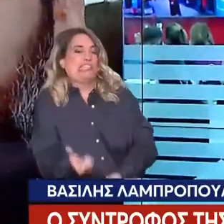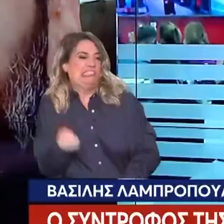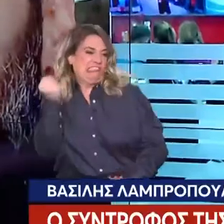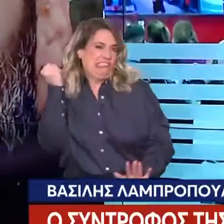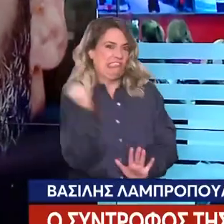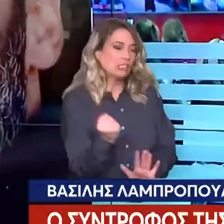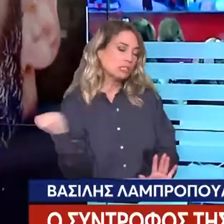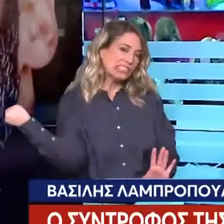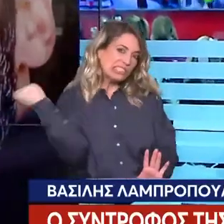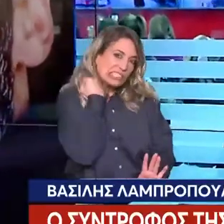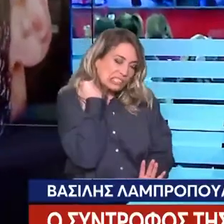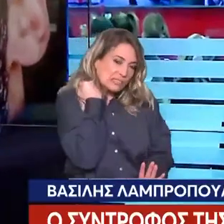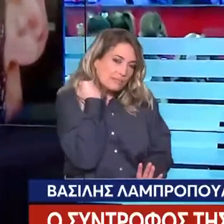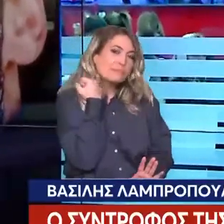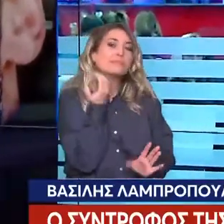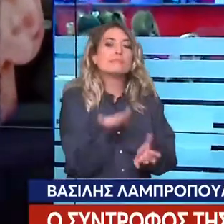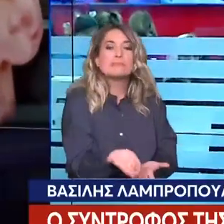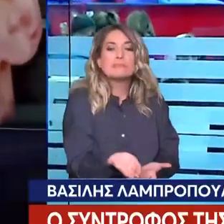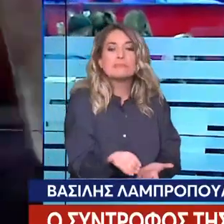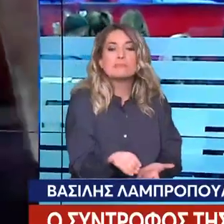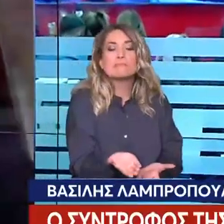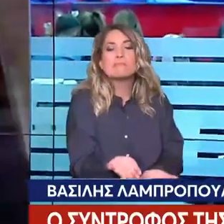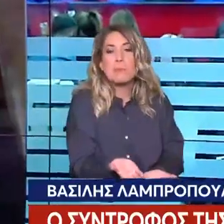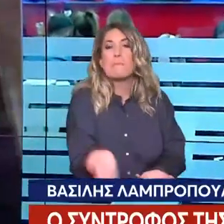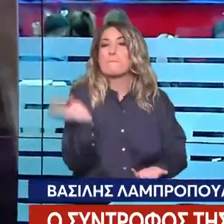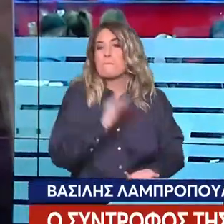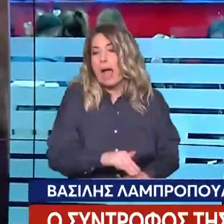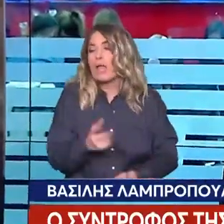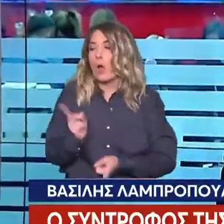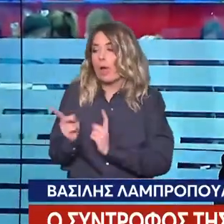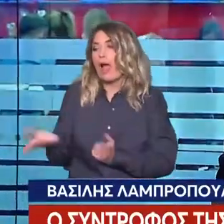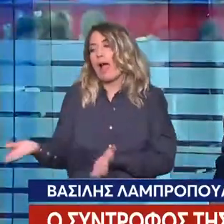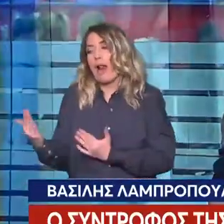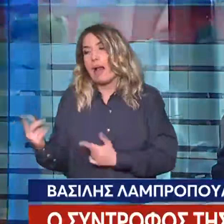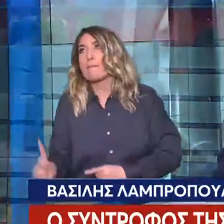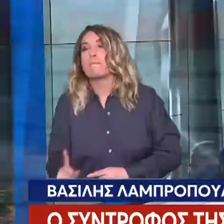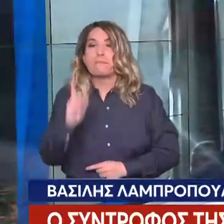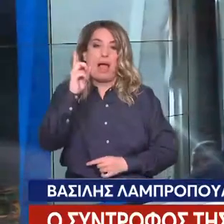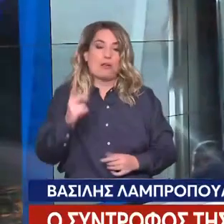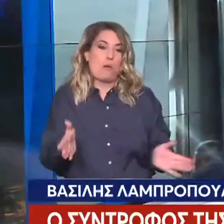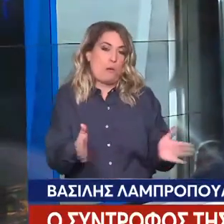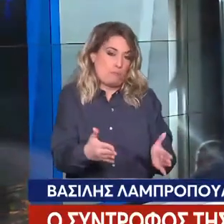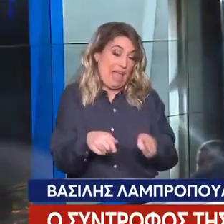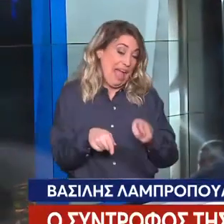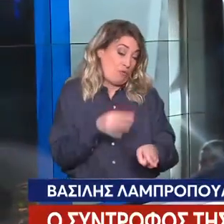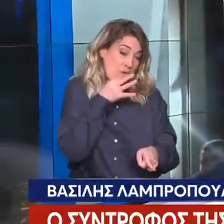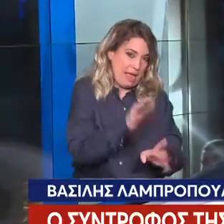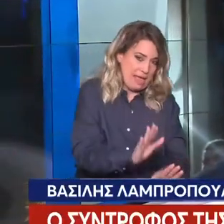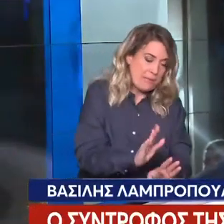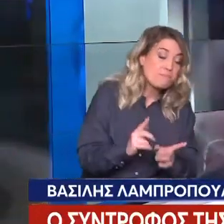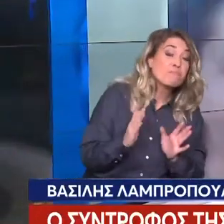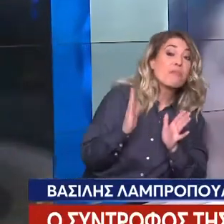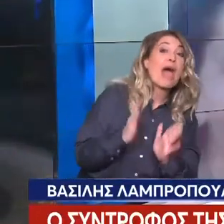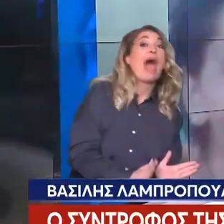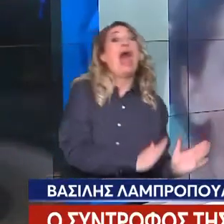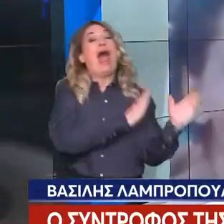και τον φίλο του για να την μεταφέρουν και να ακολουθήσει όλο αυτό που έγινε. Υπάρχει ένα άλλο σενάριο, γιατί δεν επιβεβαιώθηκε ότι υπήρχαν αυτά